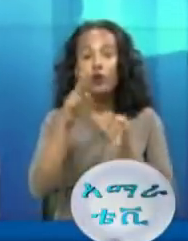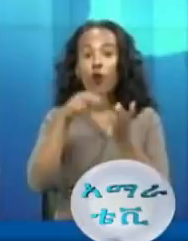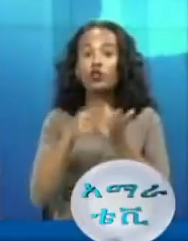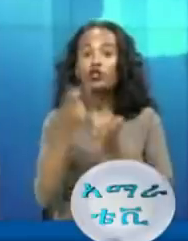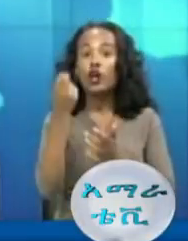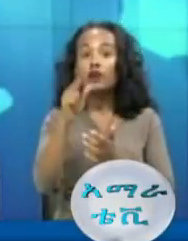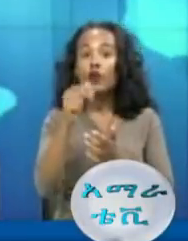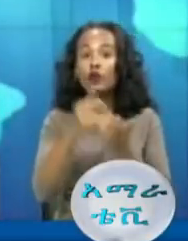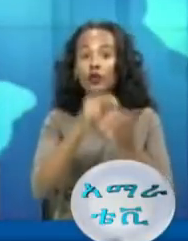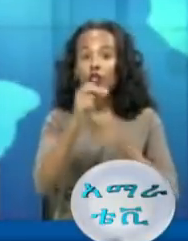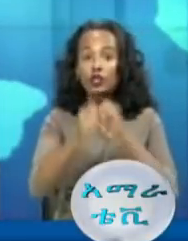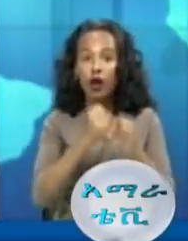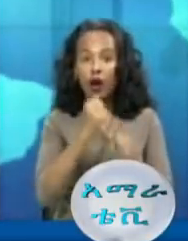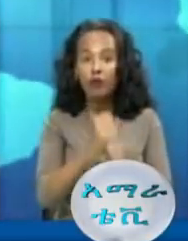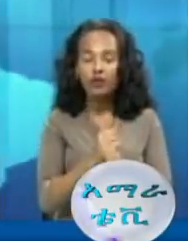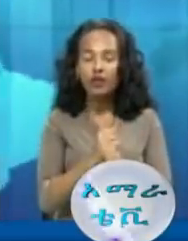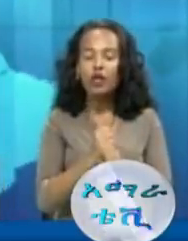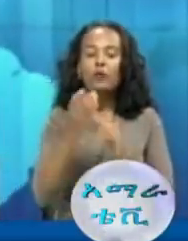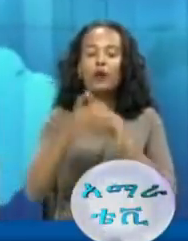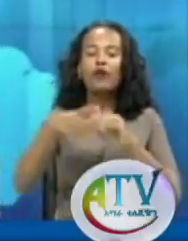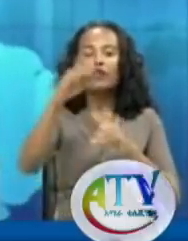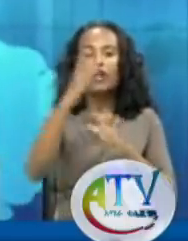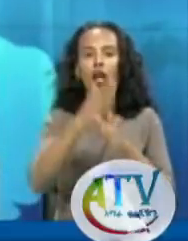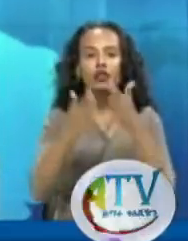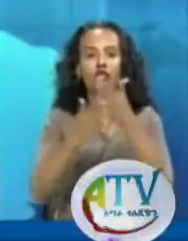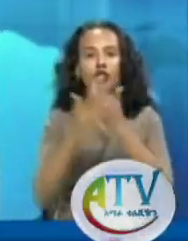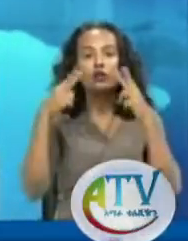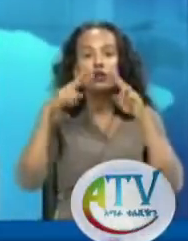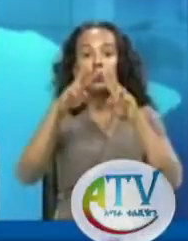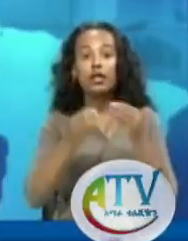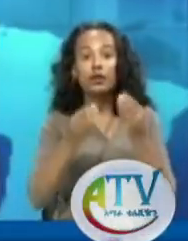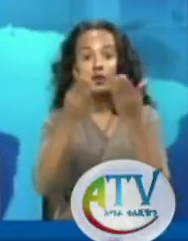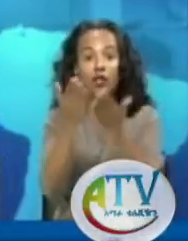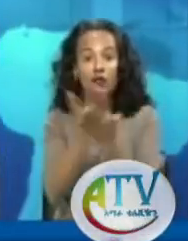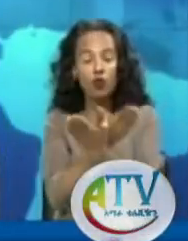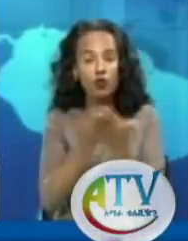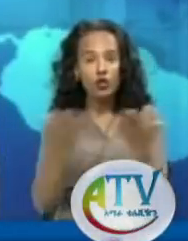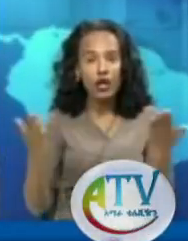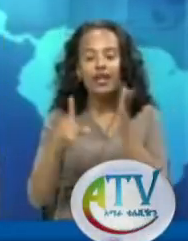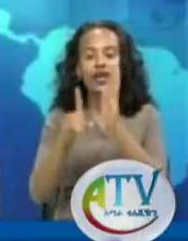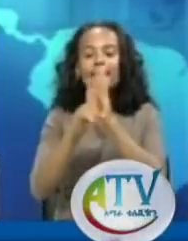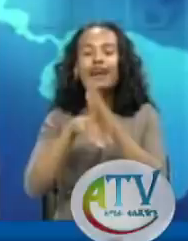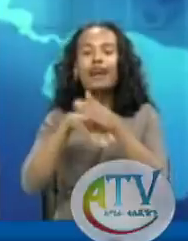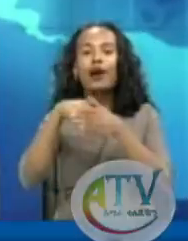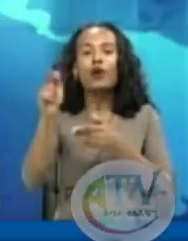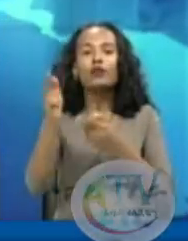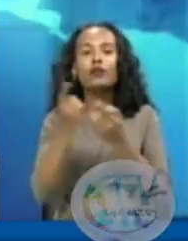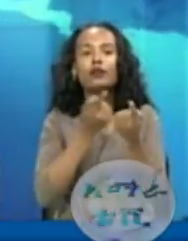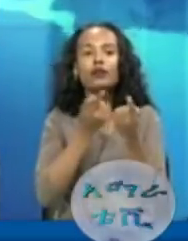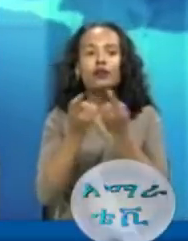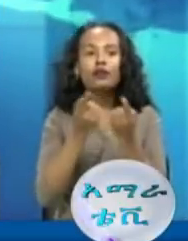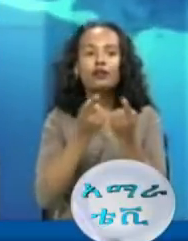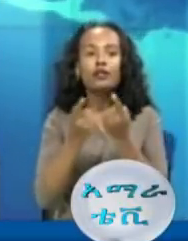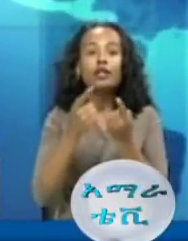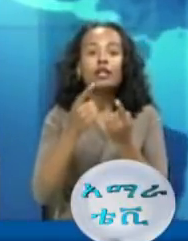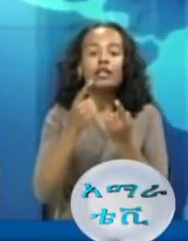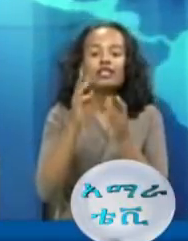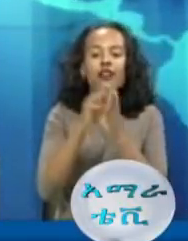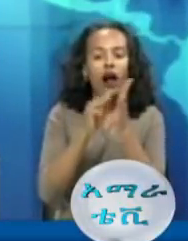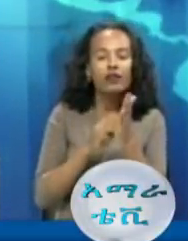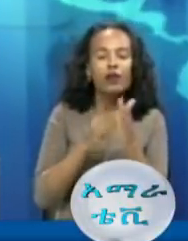በ2012 በጀት ዓመት በከፍተኛ ደረጃ ትኩረት የሚሰጠው ጉዳይ የህገወጥ ንግድን መልክ የማስያዝ ስራ